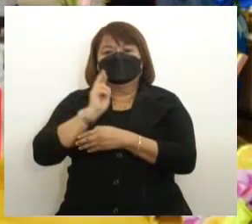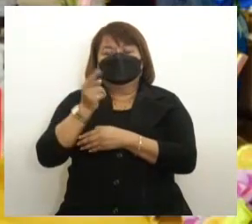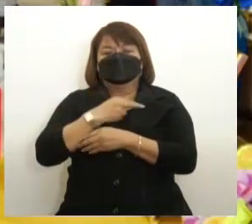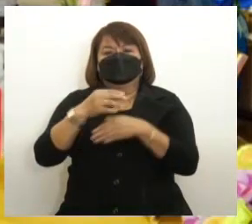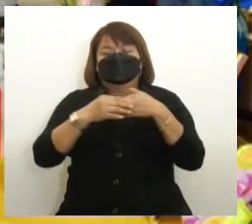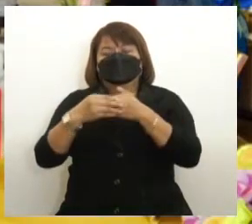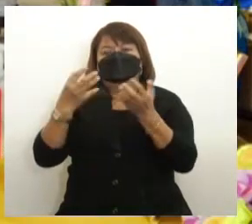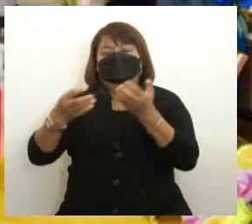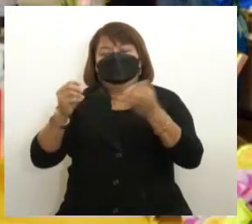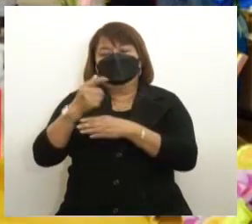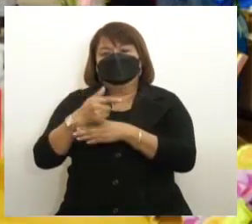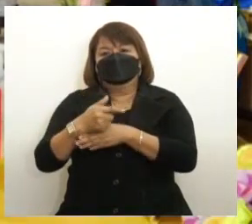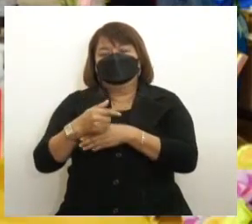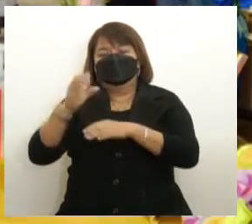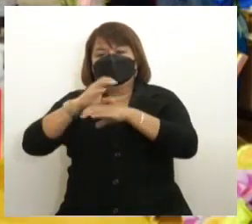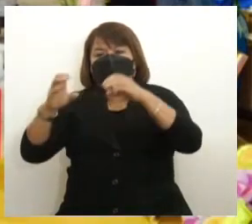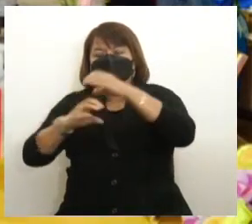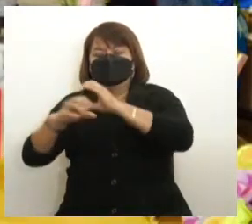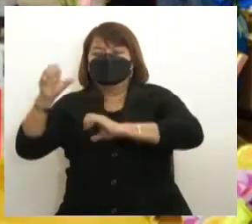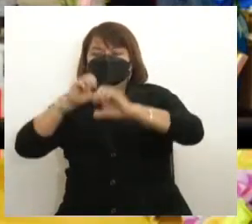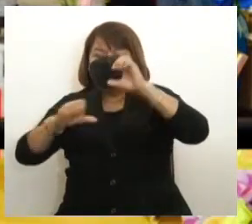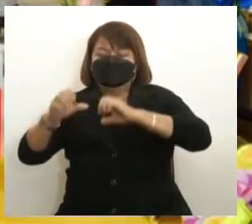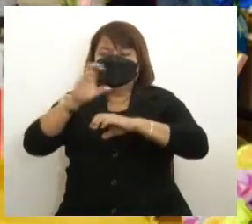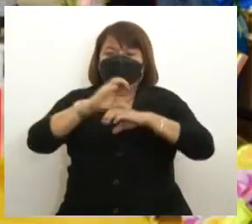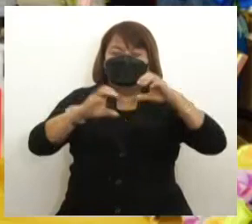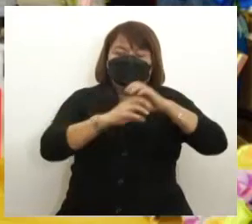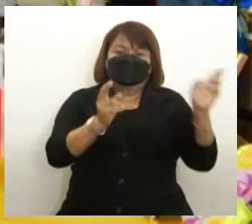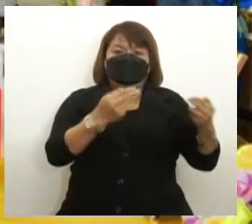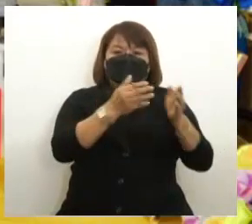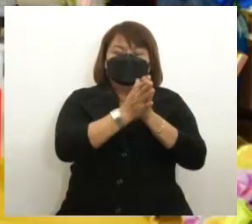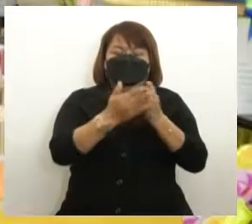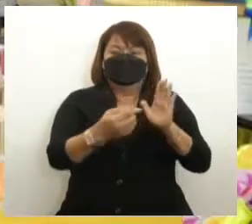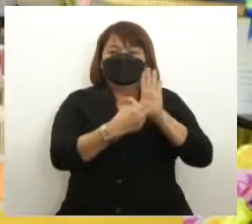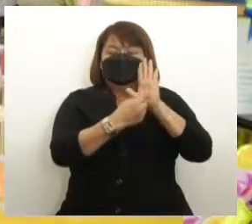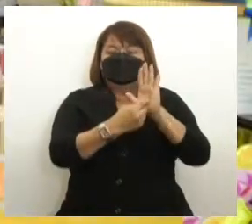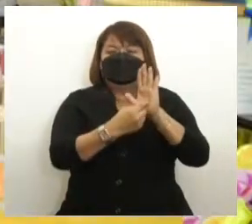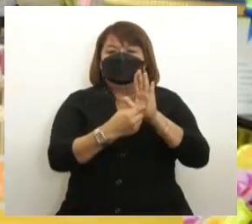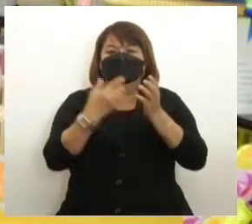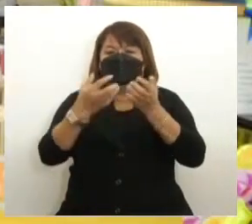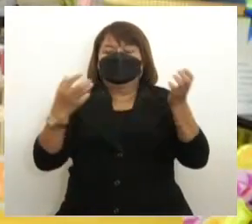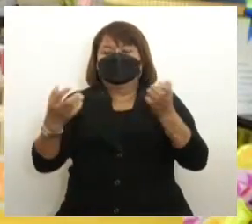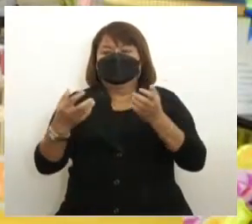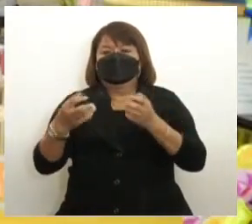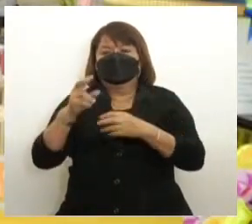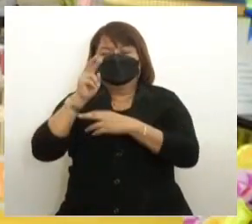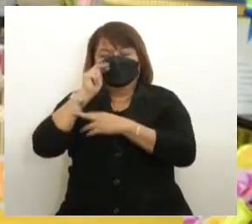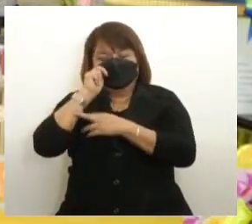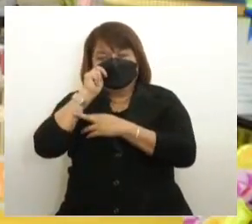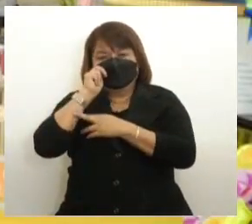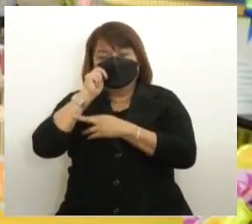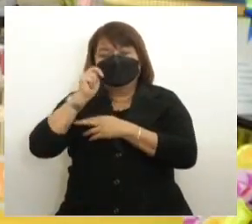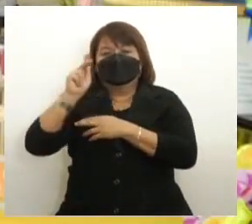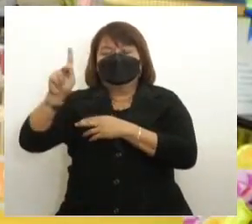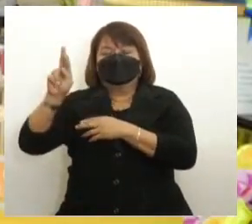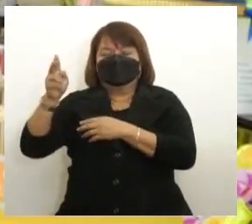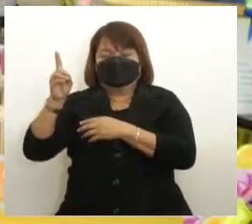ได้นำผลงานทางด้านของโครงงานวิทยาศาสตร์นะคะแล้วก็โครงงานของห้องสมุดนะคะมานำเสนอเป็นผลิตภัณฑ์น้ำกรดค่ะจากน้ำหมักปลาส้ม